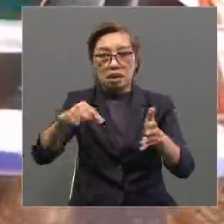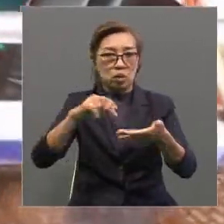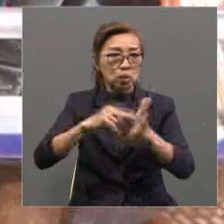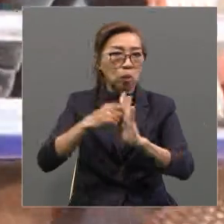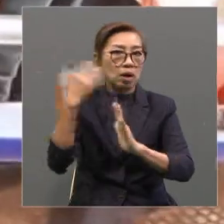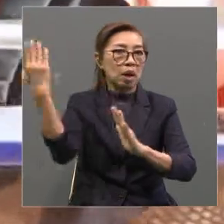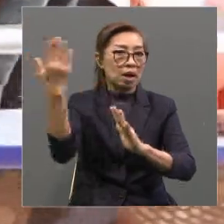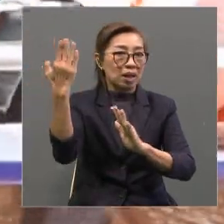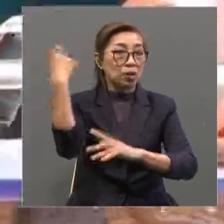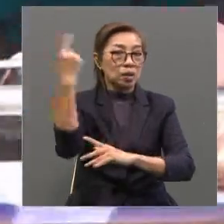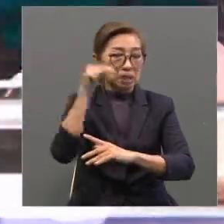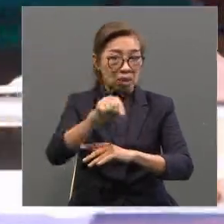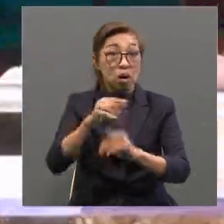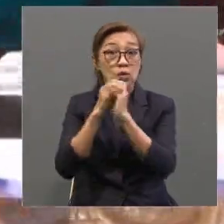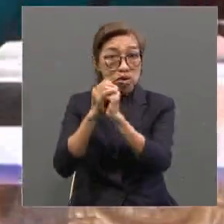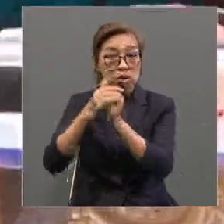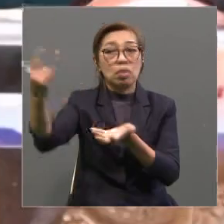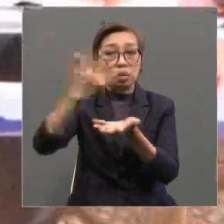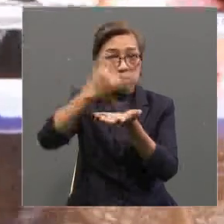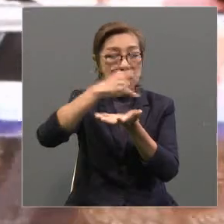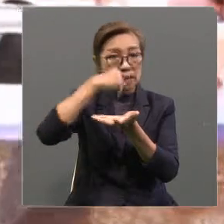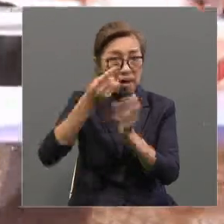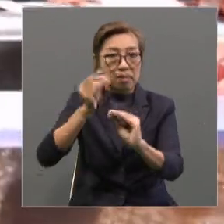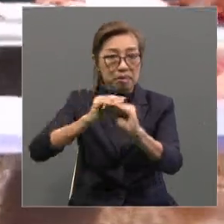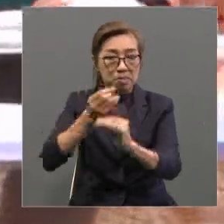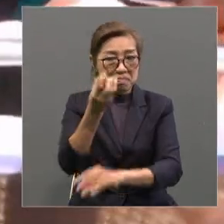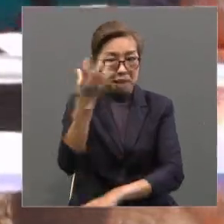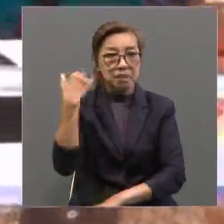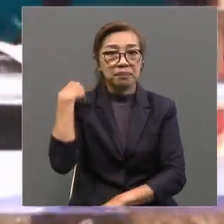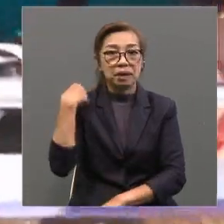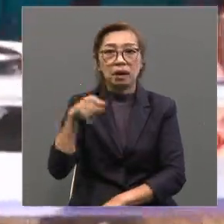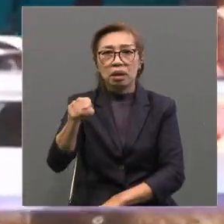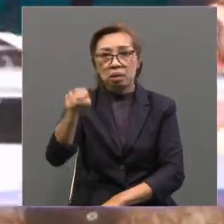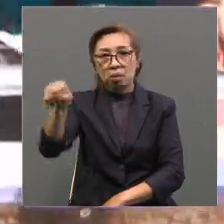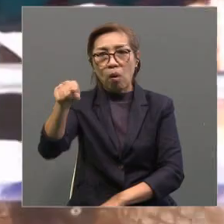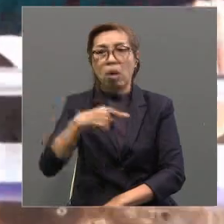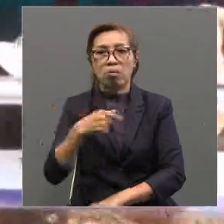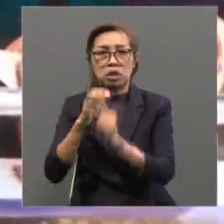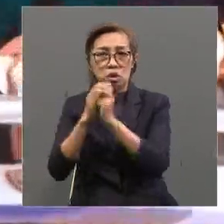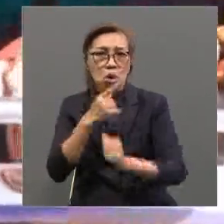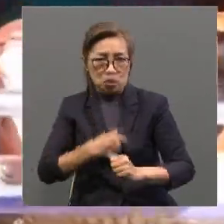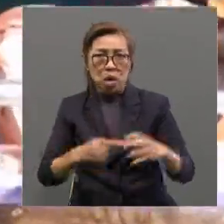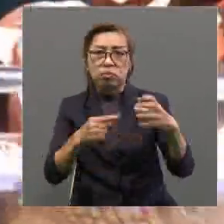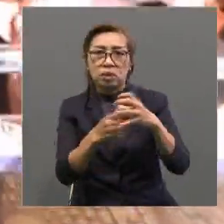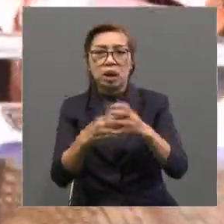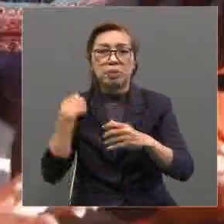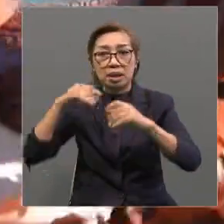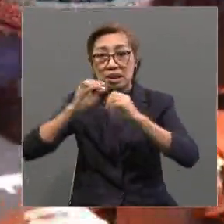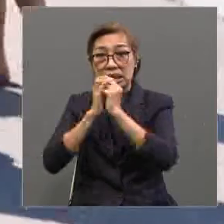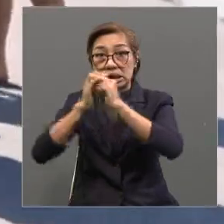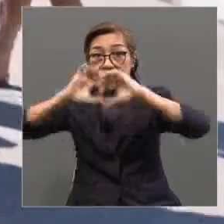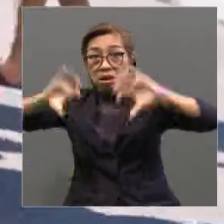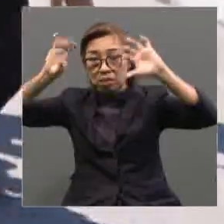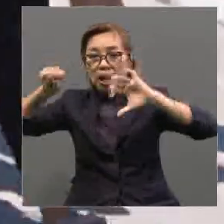ถึงนักท่องเที่ยวจีนที่ตอนนี้ก็ทยอยเดินทางกันเข้ามามากขึ้นด้วยเพราะว่าส่วนใหญ่ยังชอบพัทยาครับอีกทั้งทางการจีนอนุญ